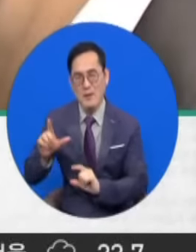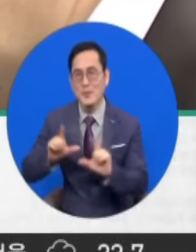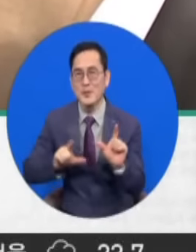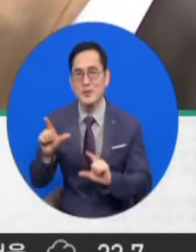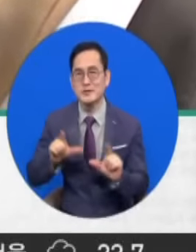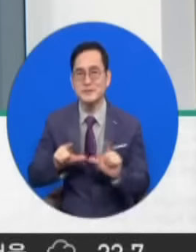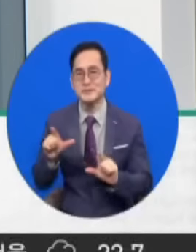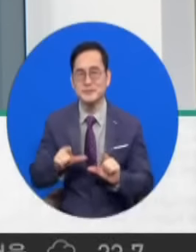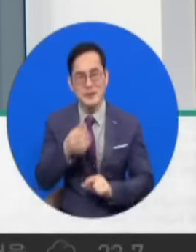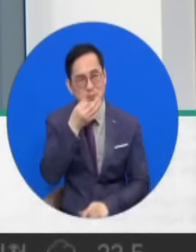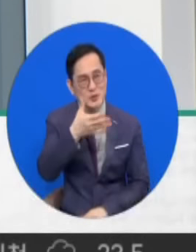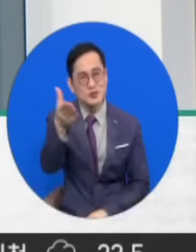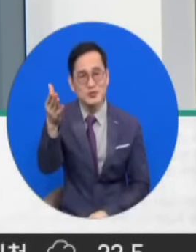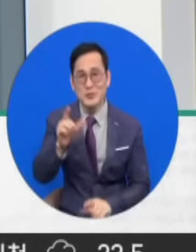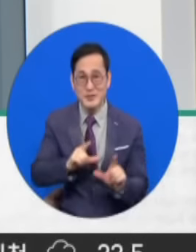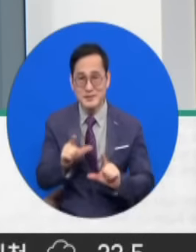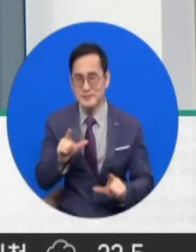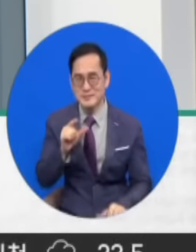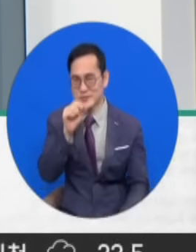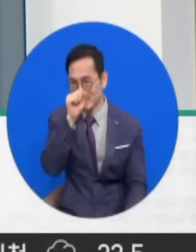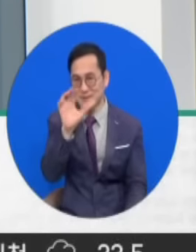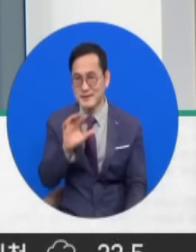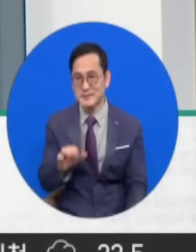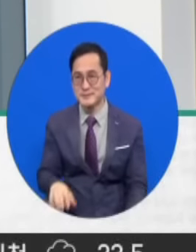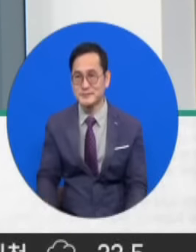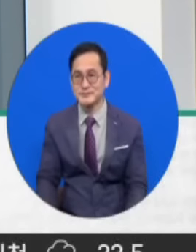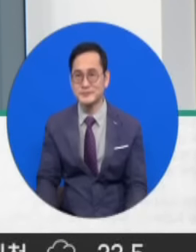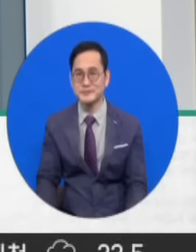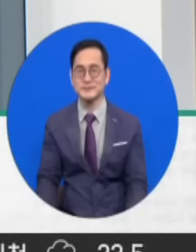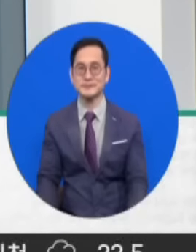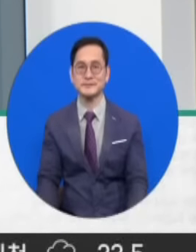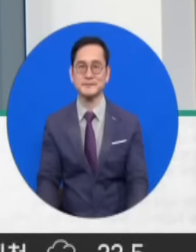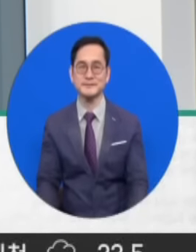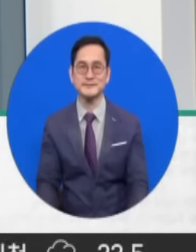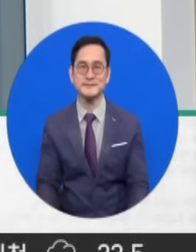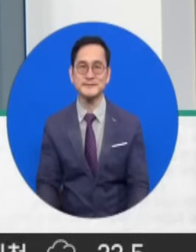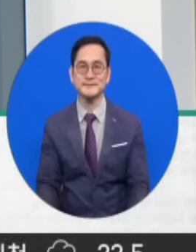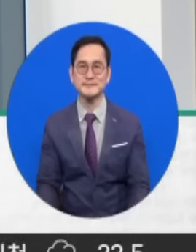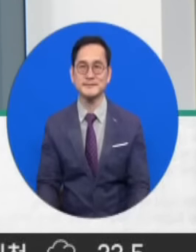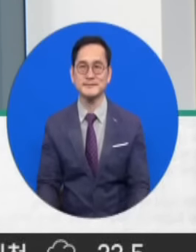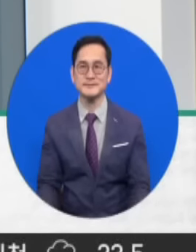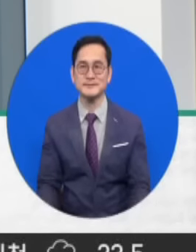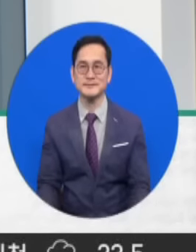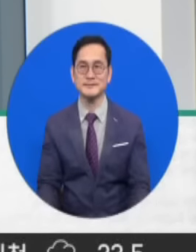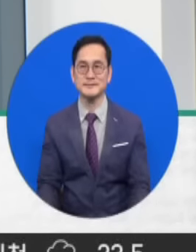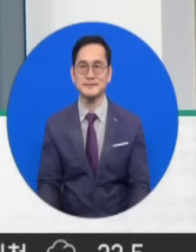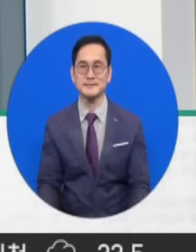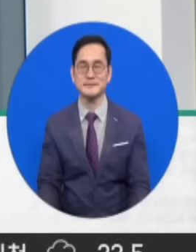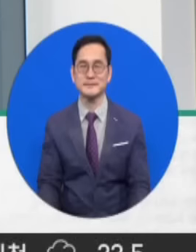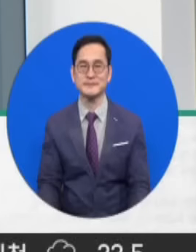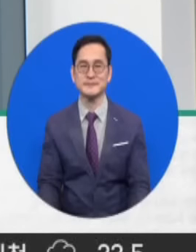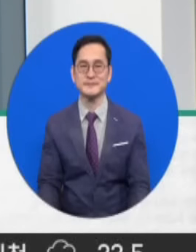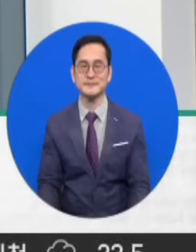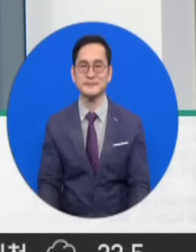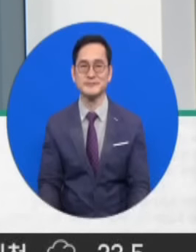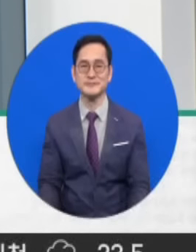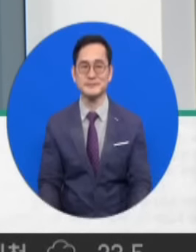걱정이군요. 정당처럼 보이는 것은 잘못됐고 잠깐 두 번 있었던 사례지만 그